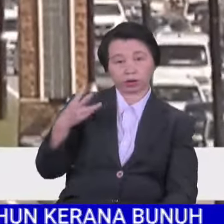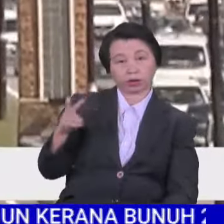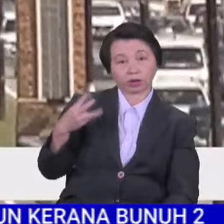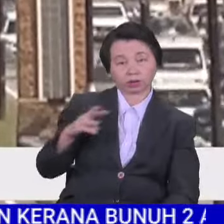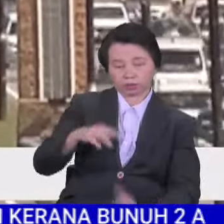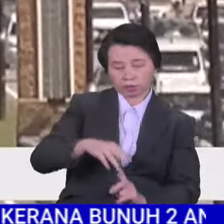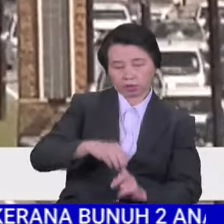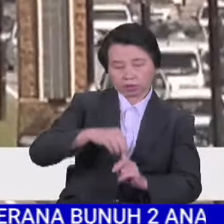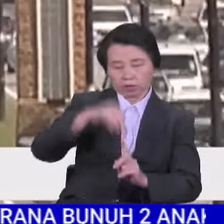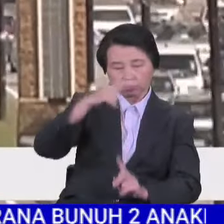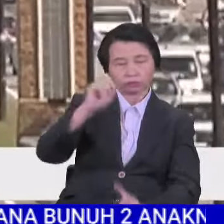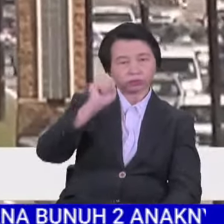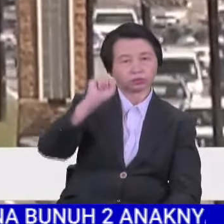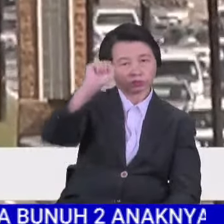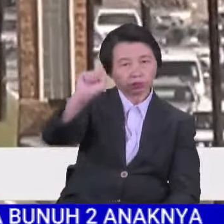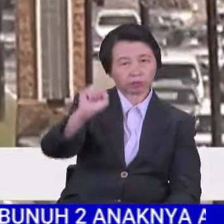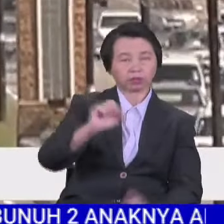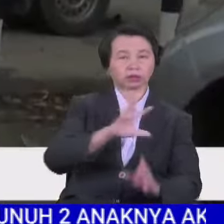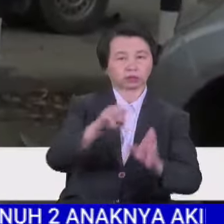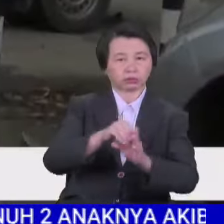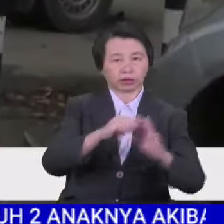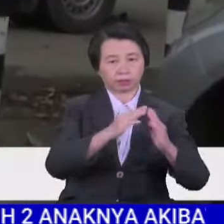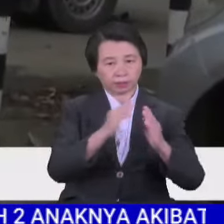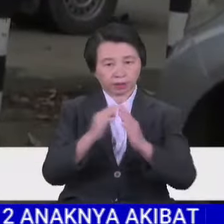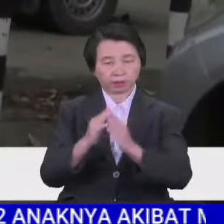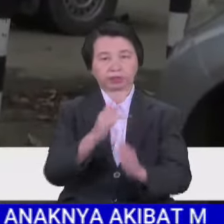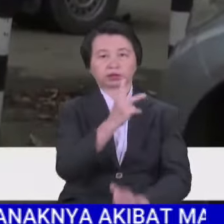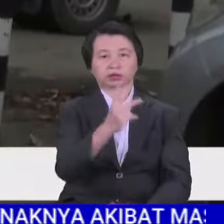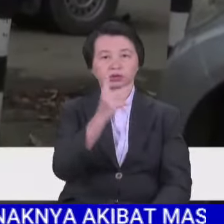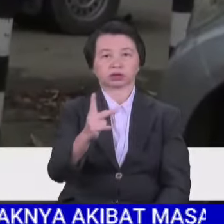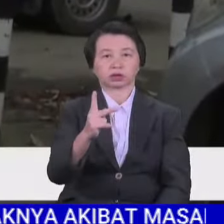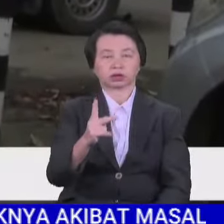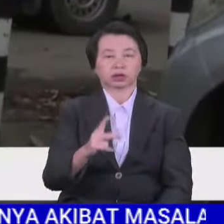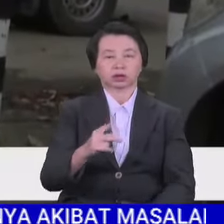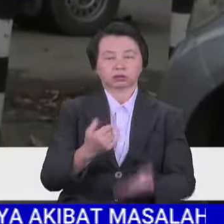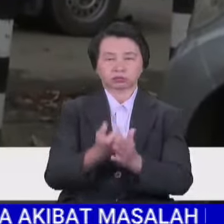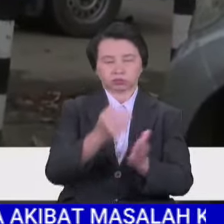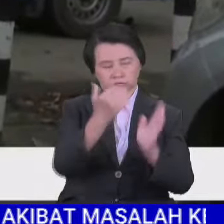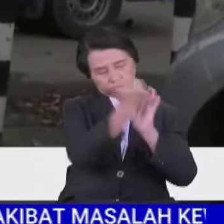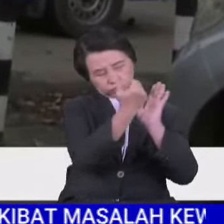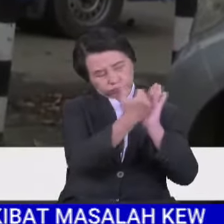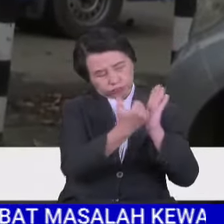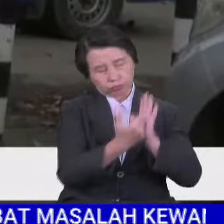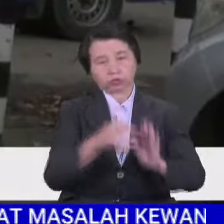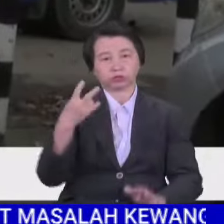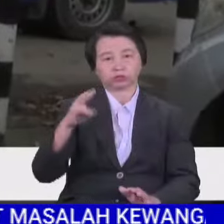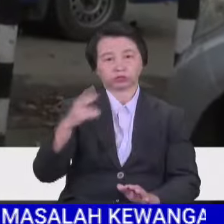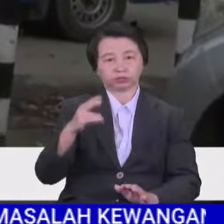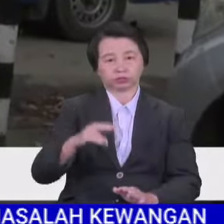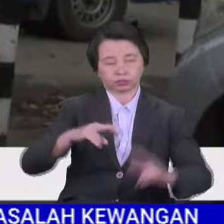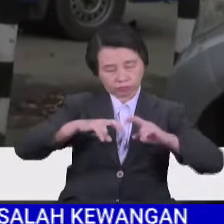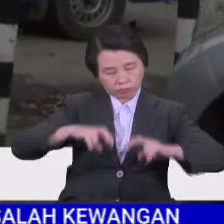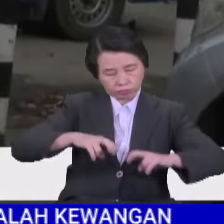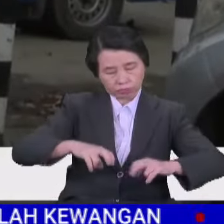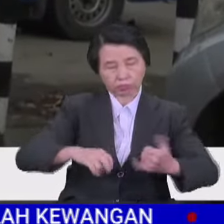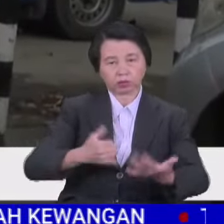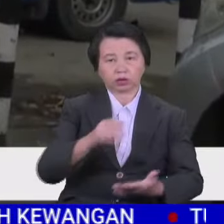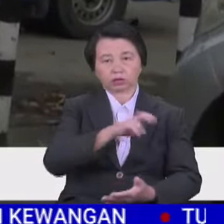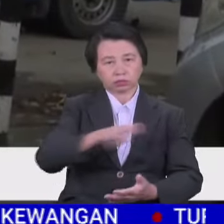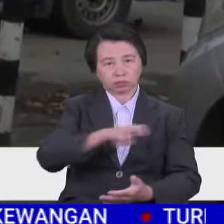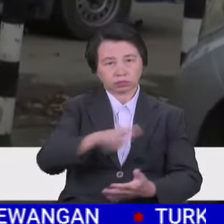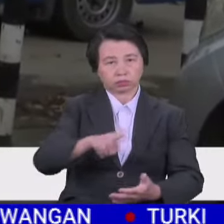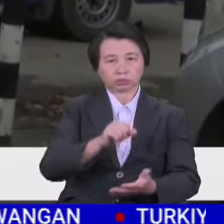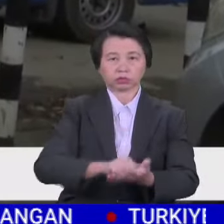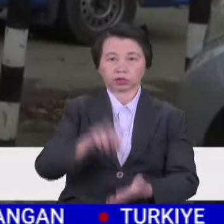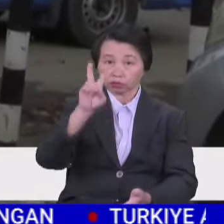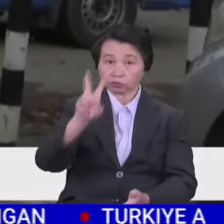khusus untuk negeri Saba masuk Bandar Raya Kota Kinabalu ia menyenangi 17 cadangan kajian Indo pengangkutan awam